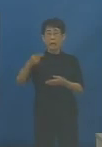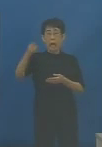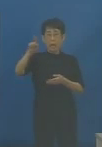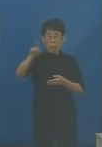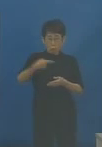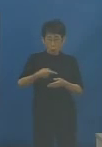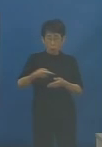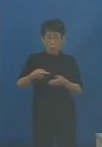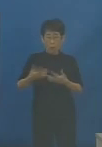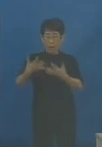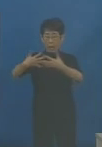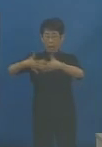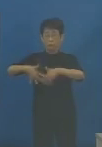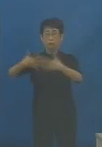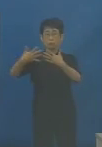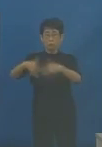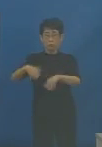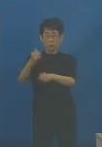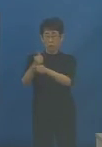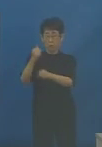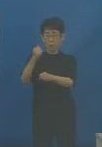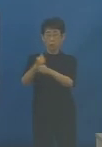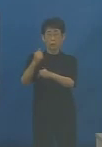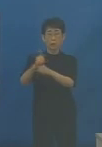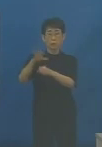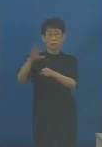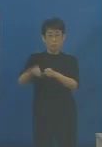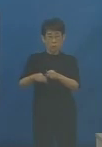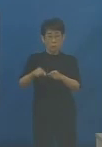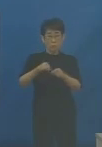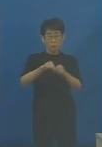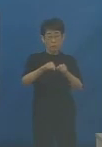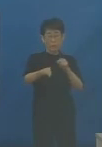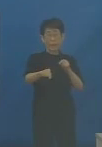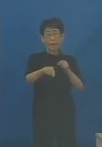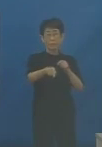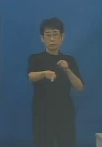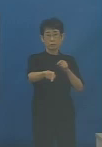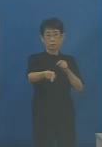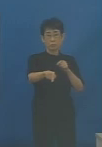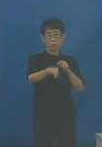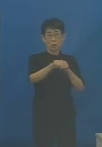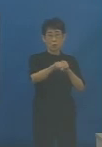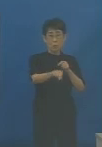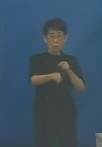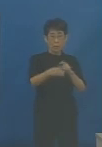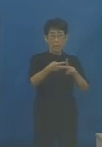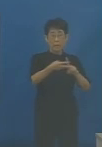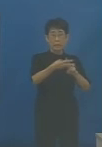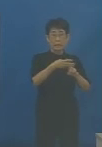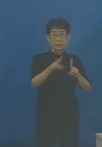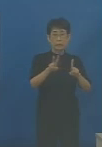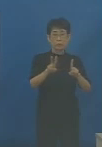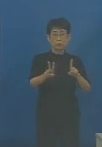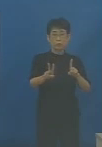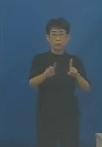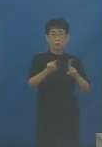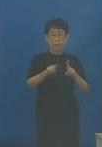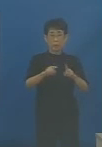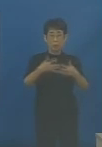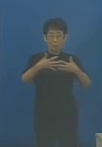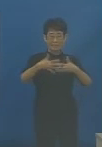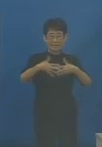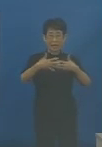んの、系列の企業さんなんですが、こちらの方で EV 向けのですね、ギアを生産をしよう